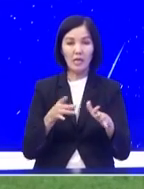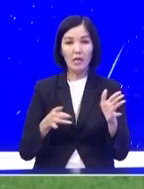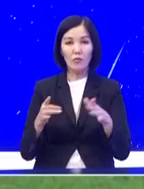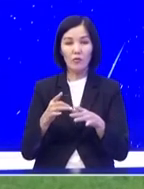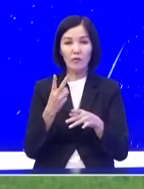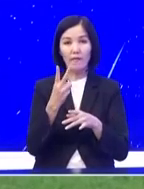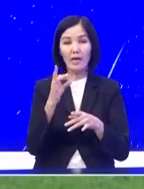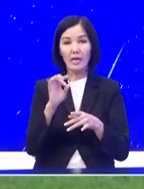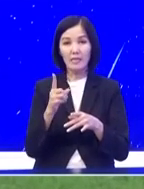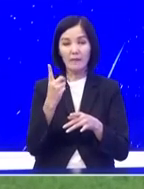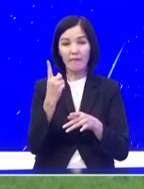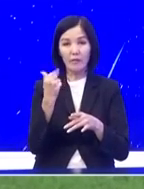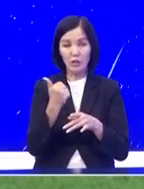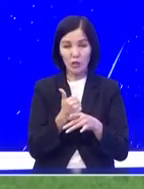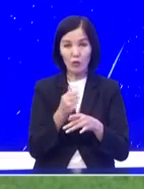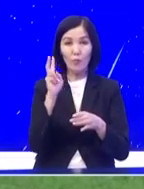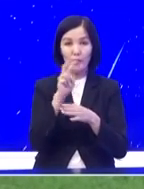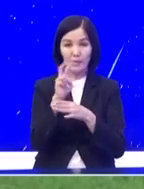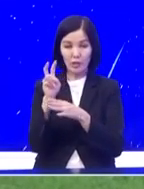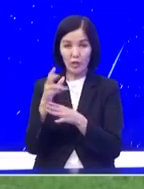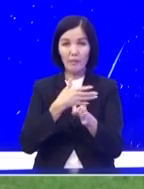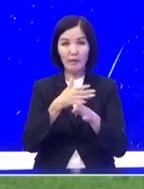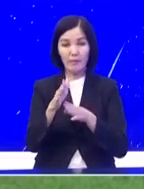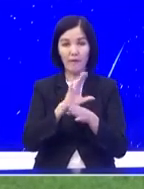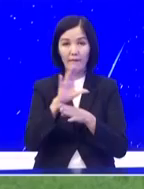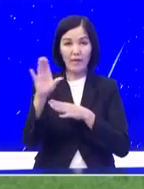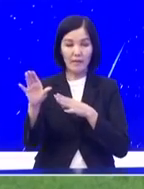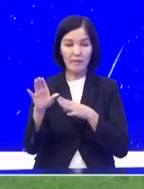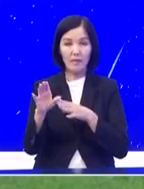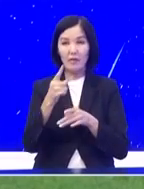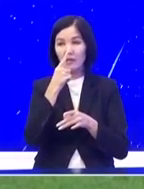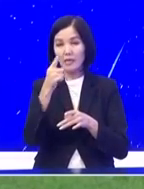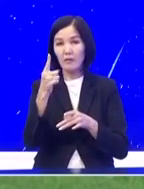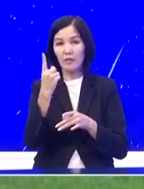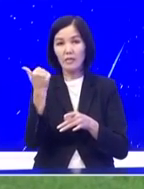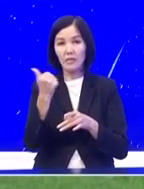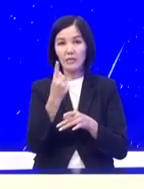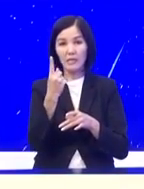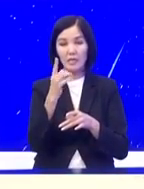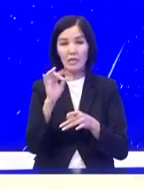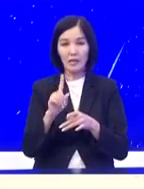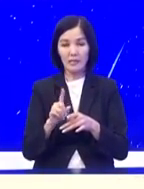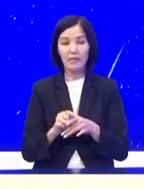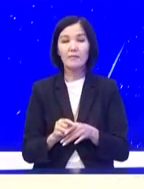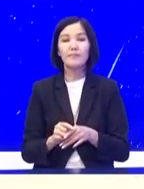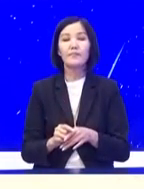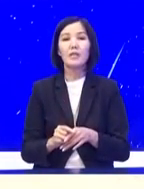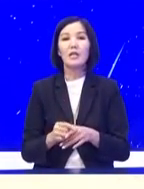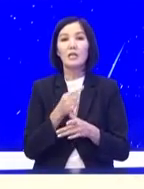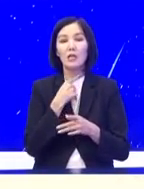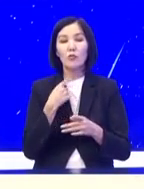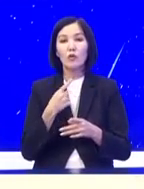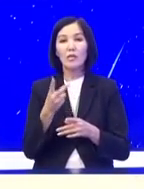2 раза в неделю посещаем и отправляем товар. Дальние районы 1 раз в неделю. В Талдыкургане действует 3